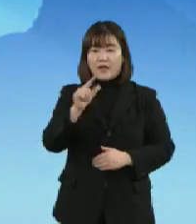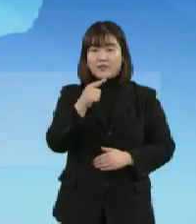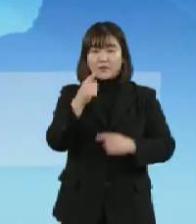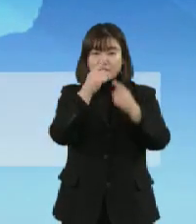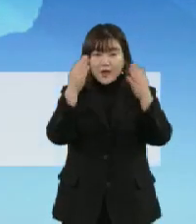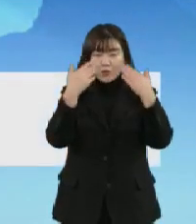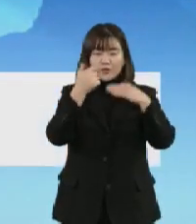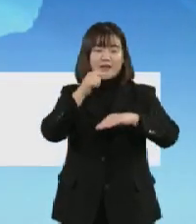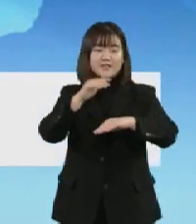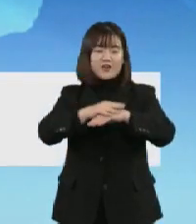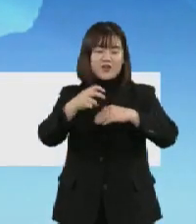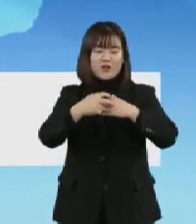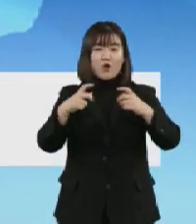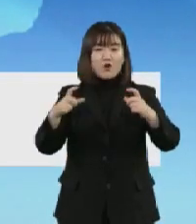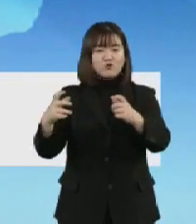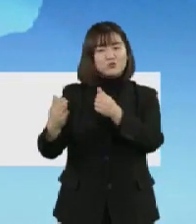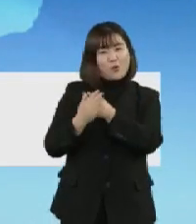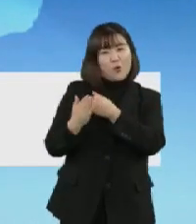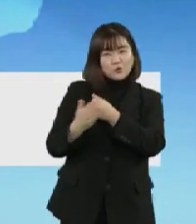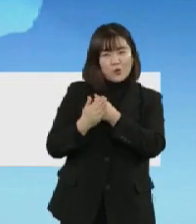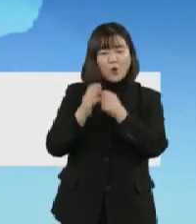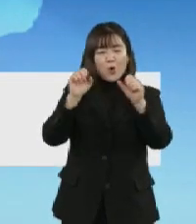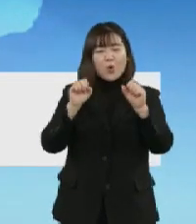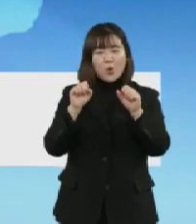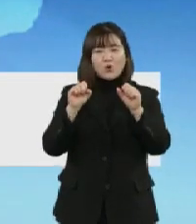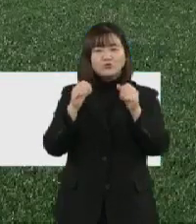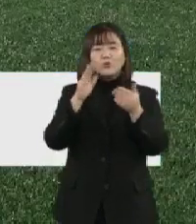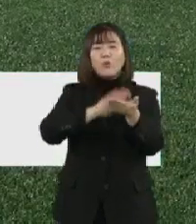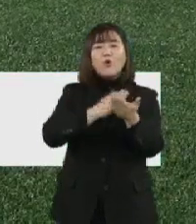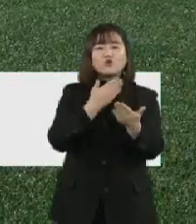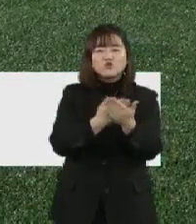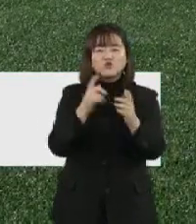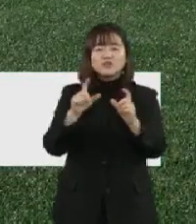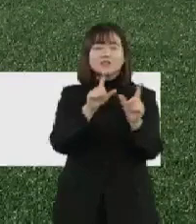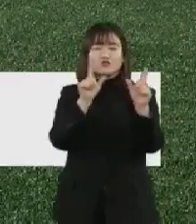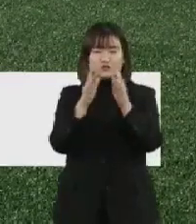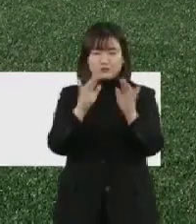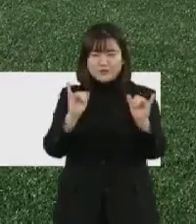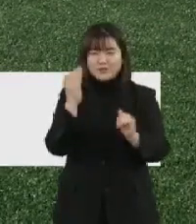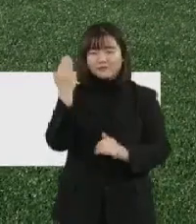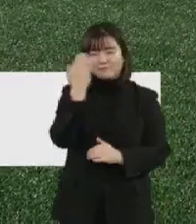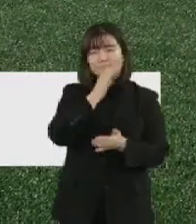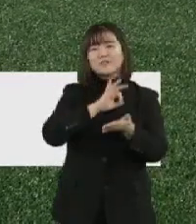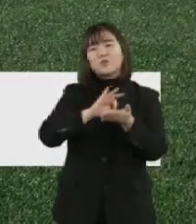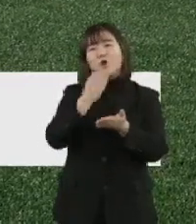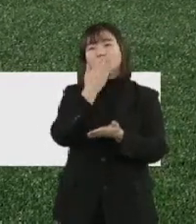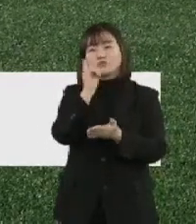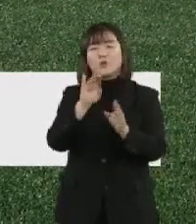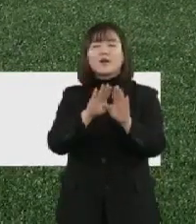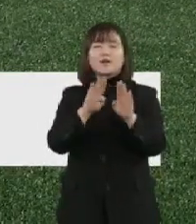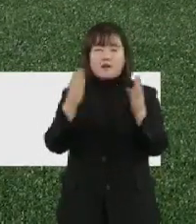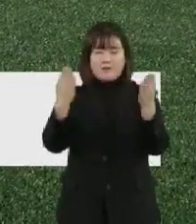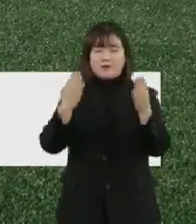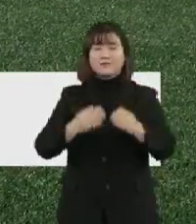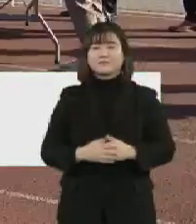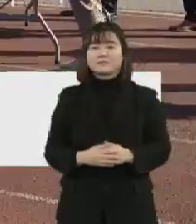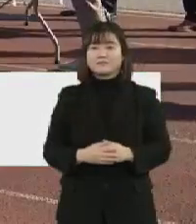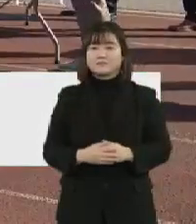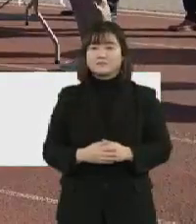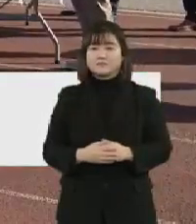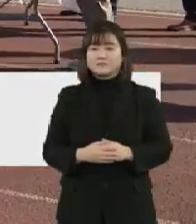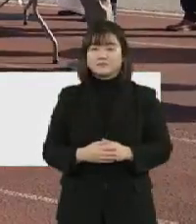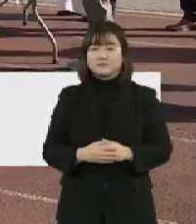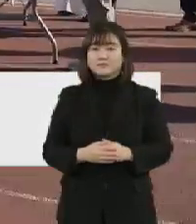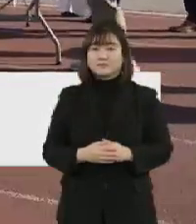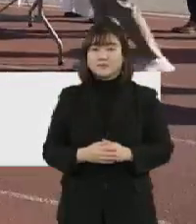한남대 가 대전 대덕구 보조를 받아 종합 운동장을 보수해 지역민들이 쾌적하게 이용할 수 있도록 개방해 씁니다